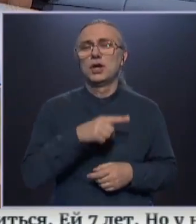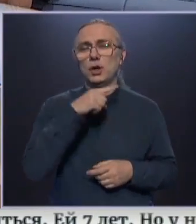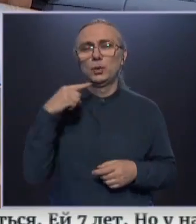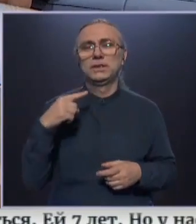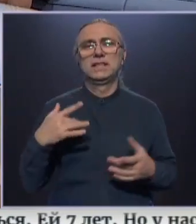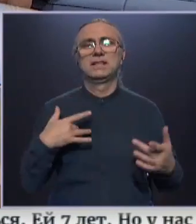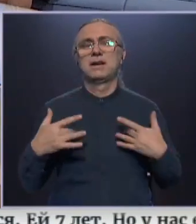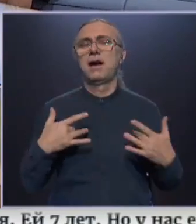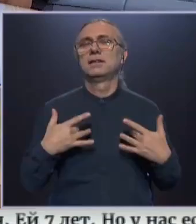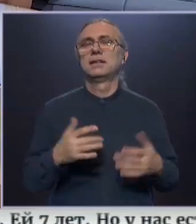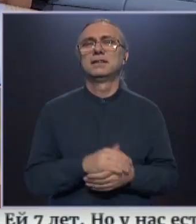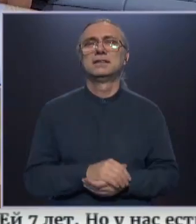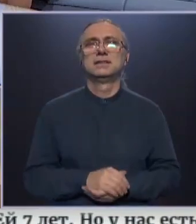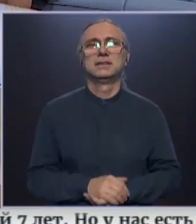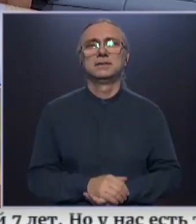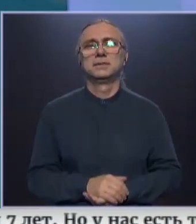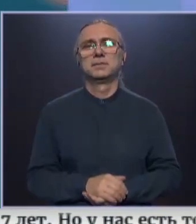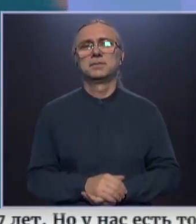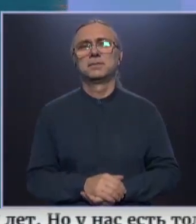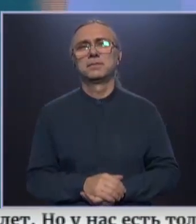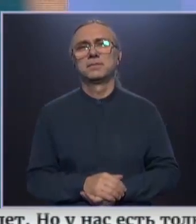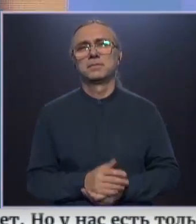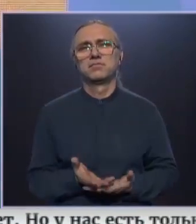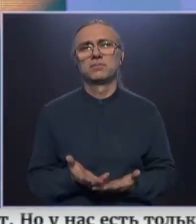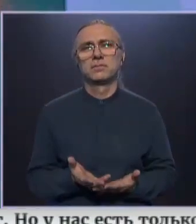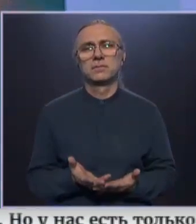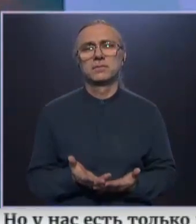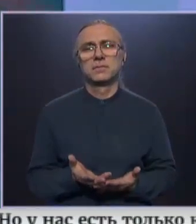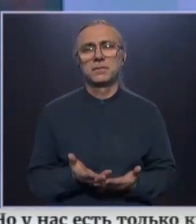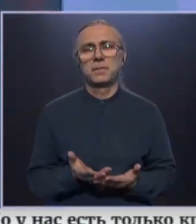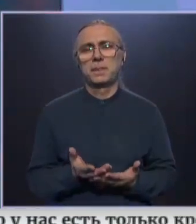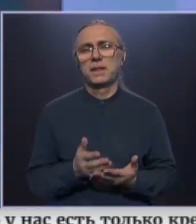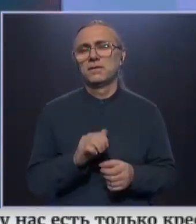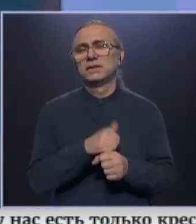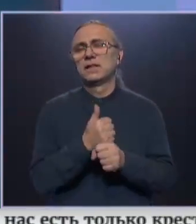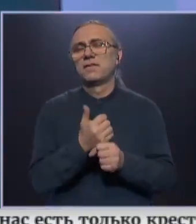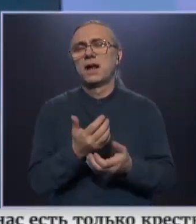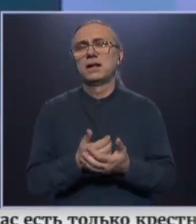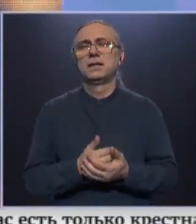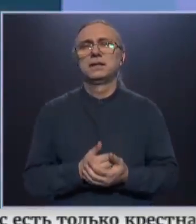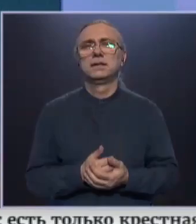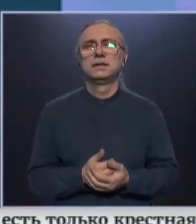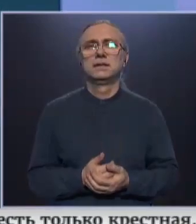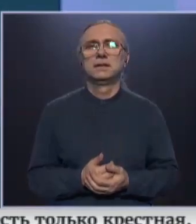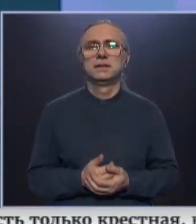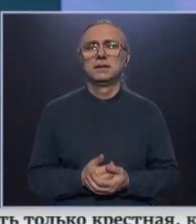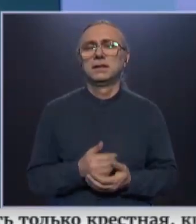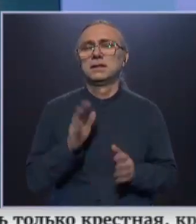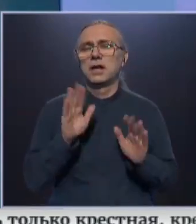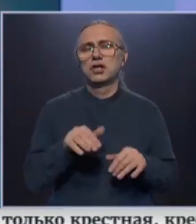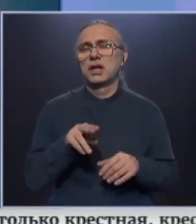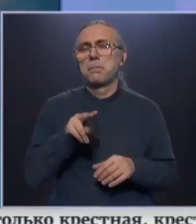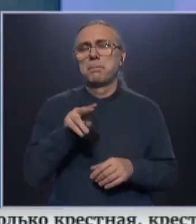театр возглавляли на там, одну треть, ну, далеко, в общем-то, даже не про